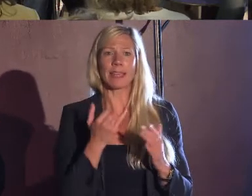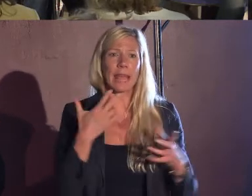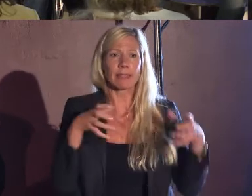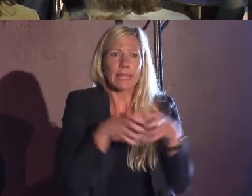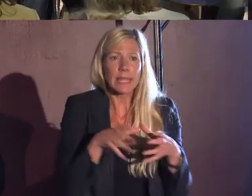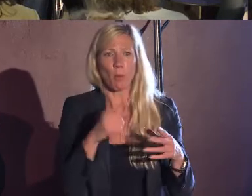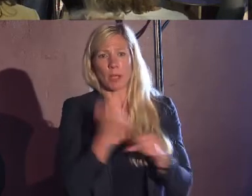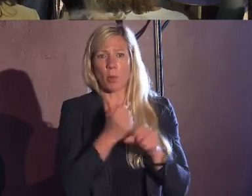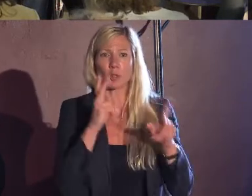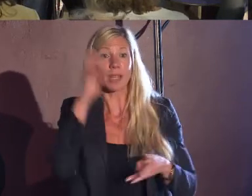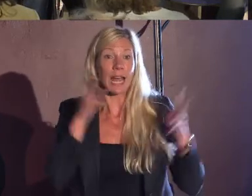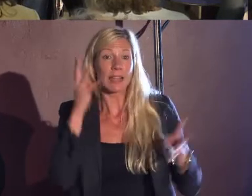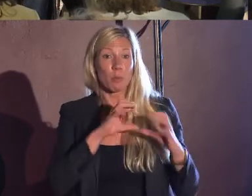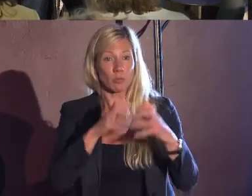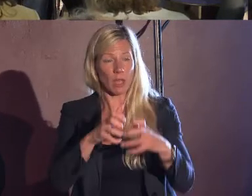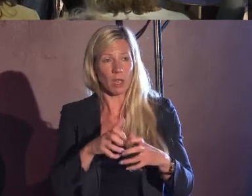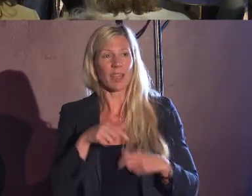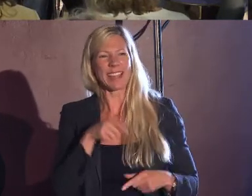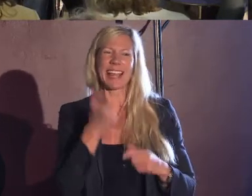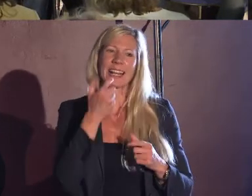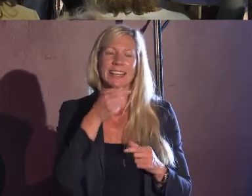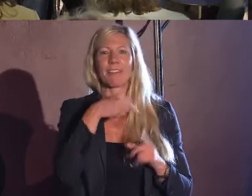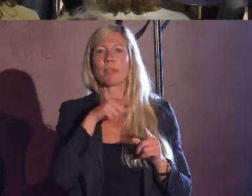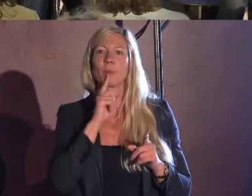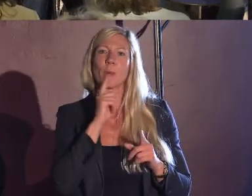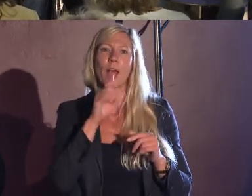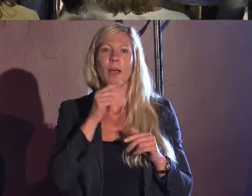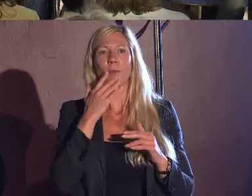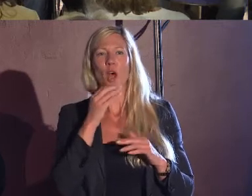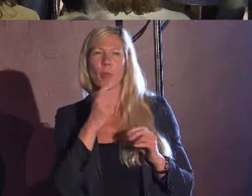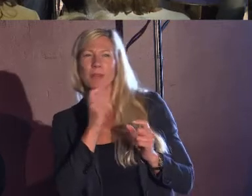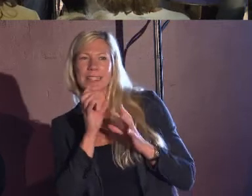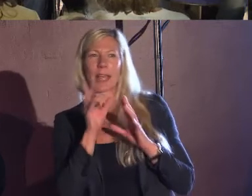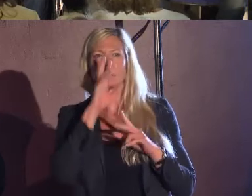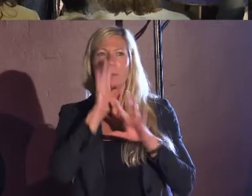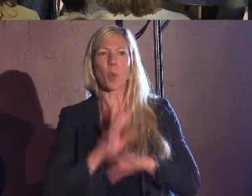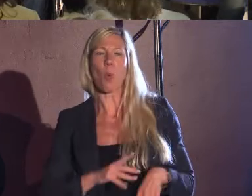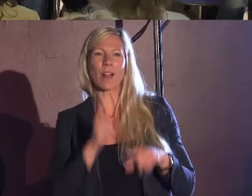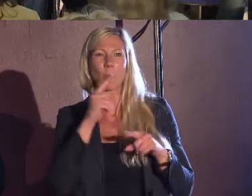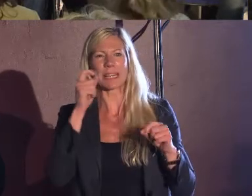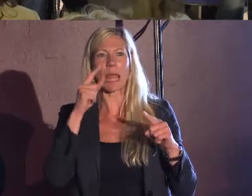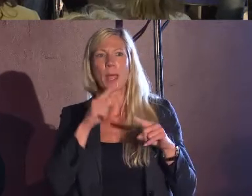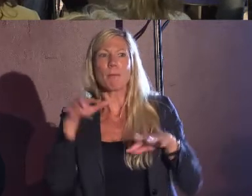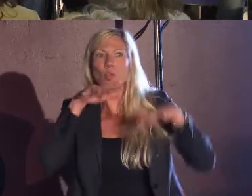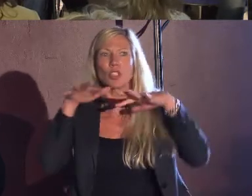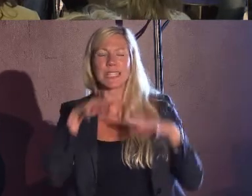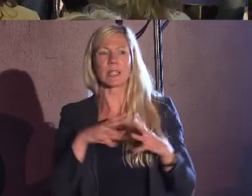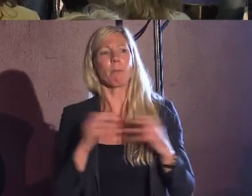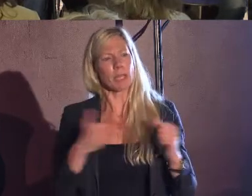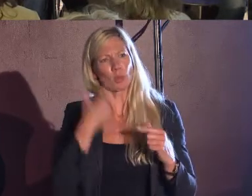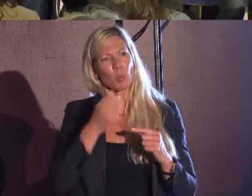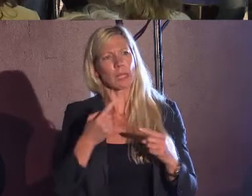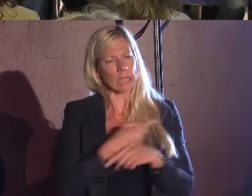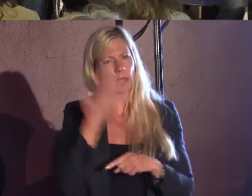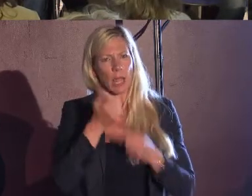process? Det är någonting som vi lite mystifierar också. Det finns en sorts mystik kring det, men jag tror att man kan öppna mycket mer där och berätta